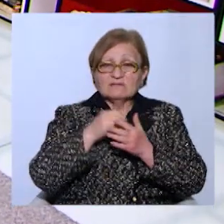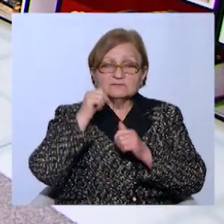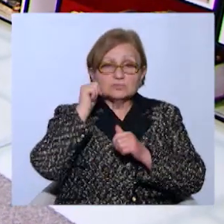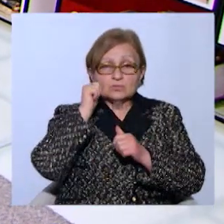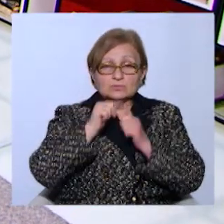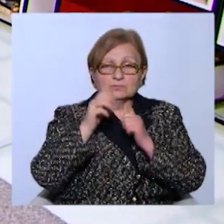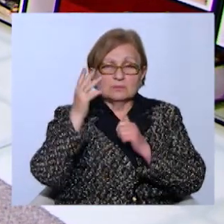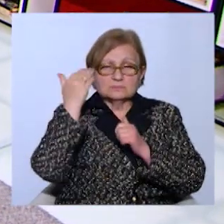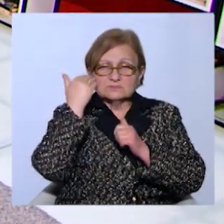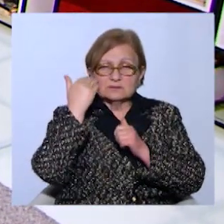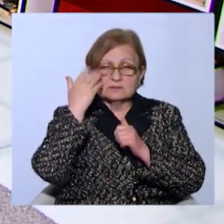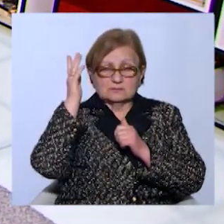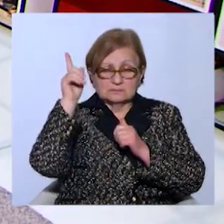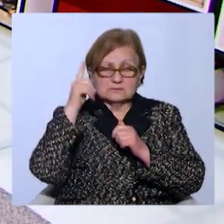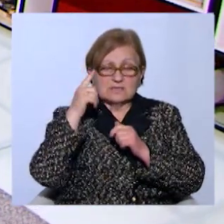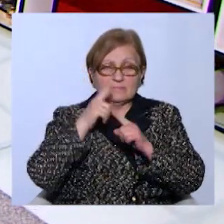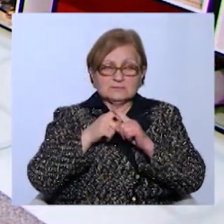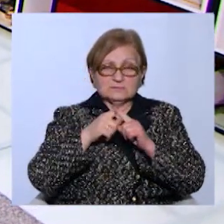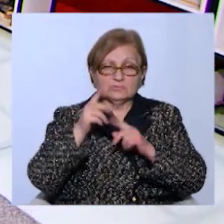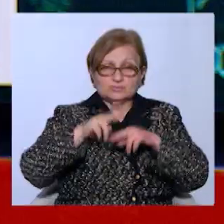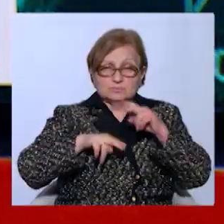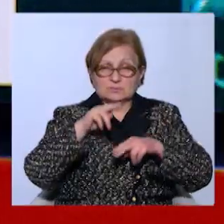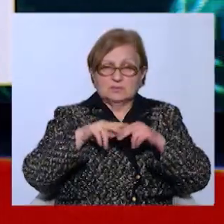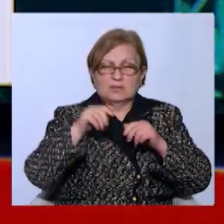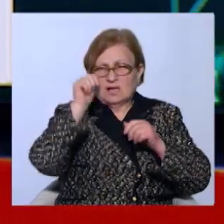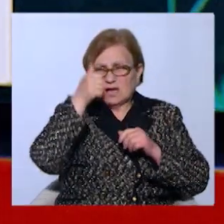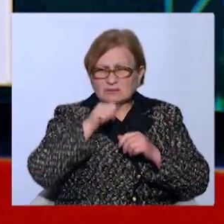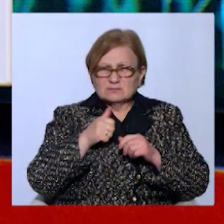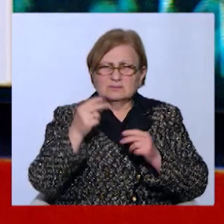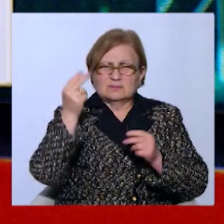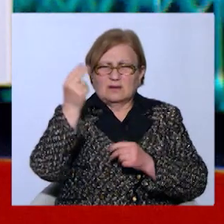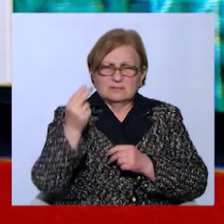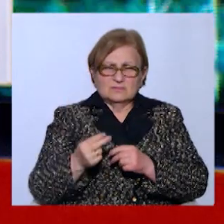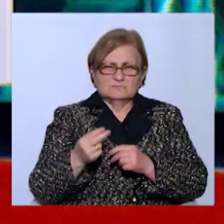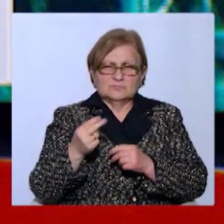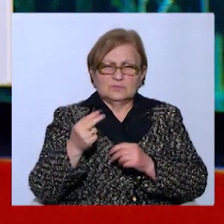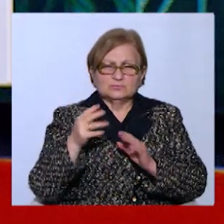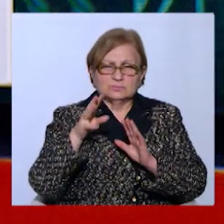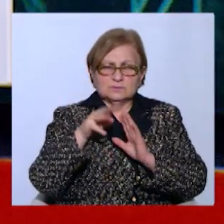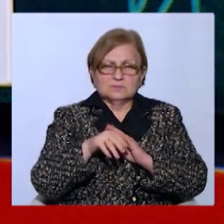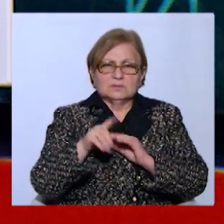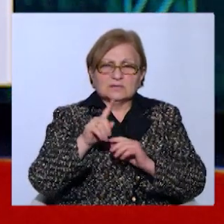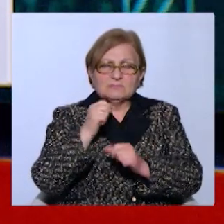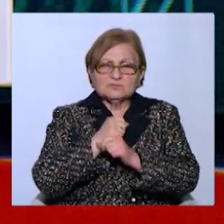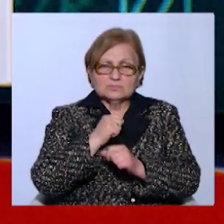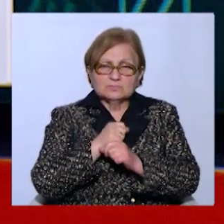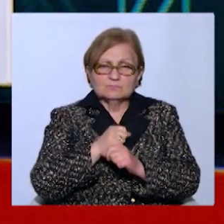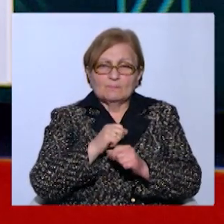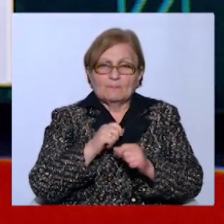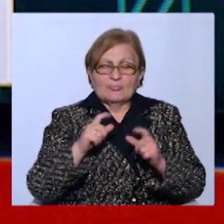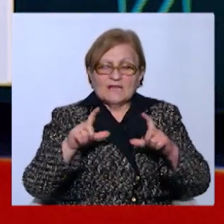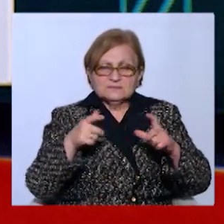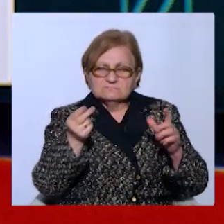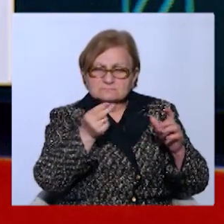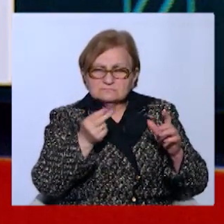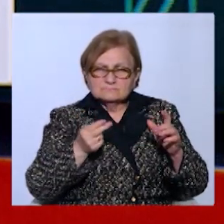დროს იყენებდნენ ამ თანაფარდობას. ხელოვნებაში, მხატვრობისას, არქიტექტურული ძეგლების შექმნისას, ჭურჭლის